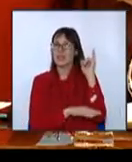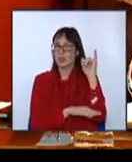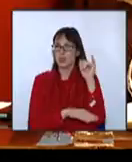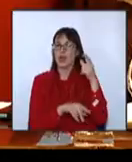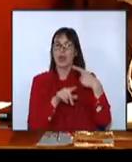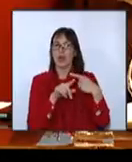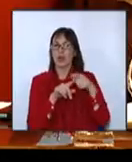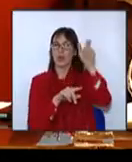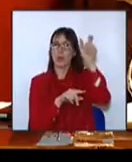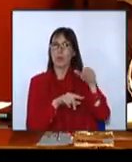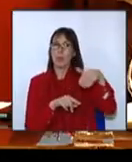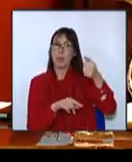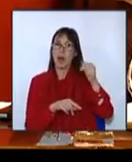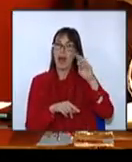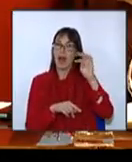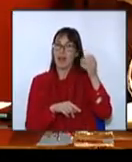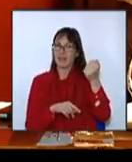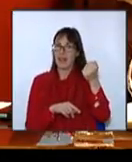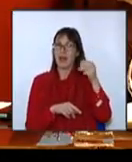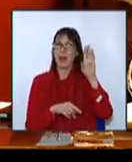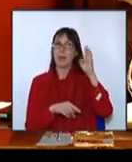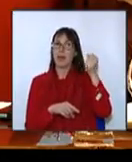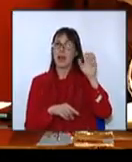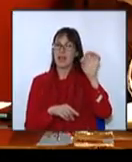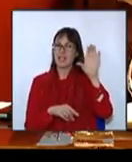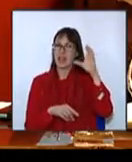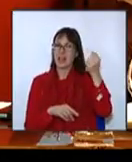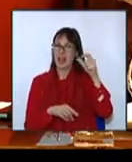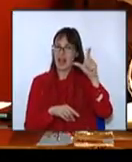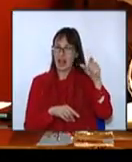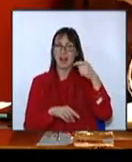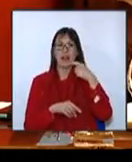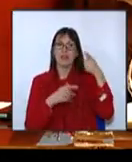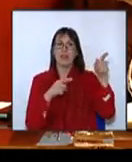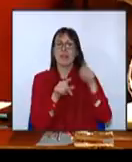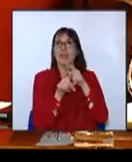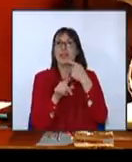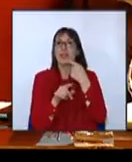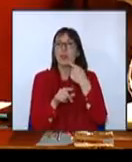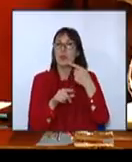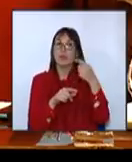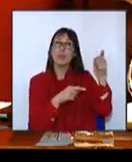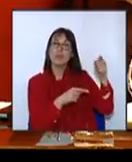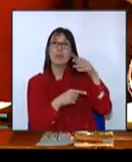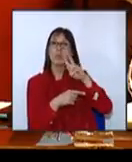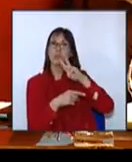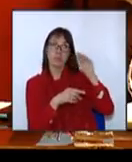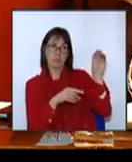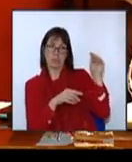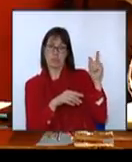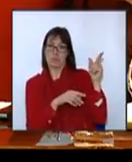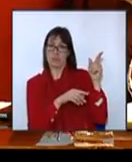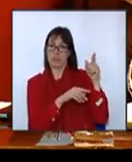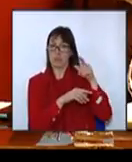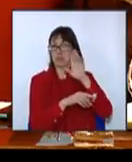a coordinadora general del PDeCAT, ens va dir que ens vindria a fer la visita el 6 de desembre i com a alcaldessa